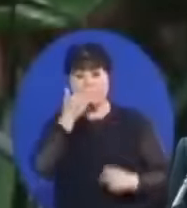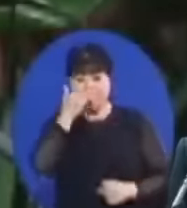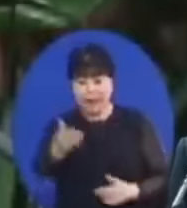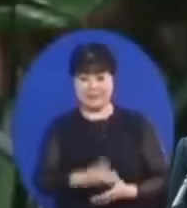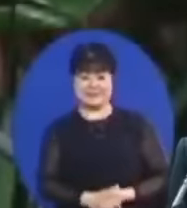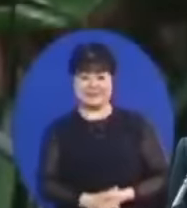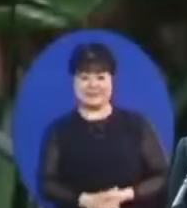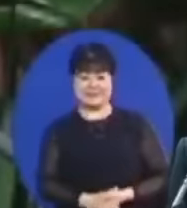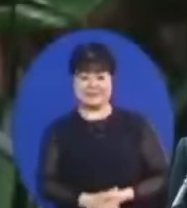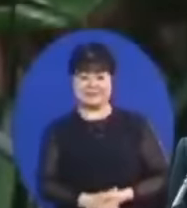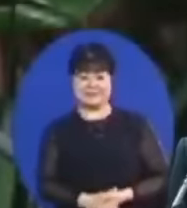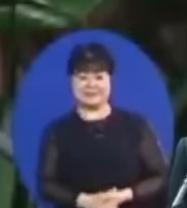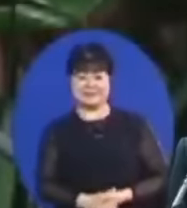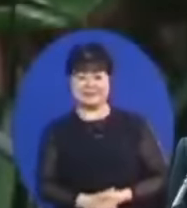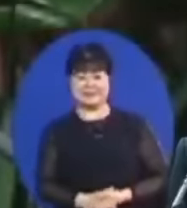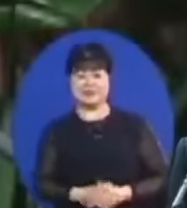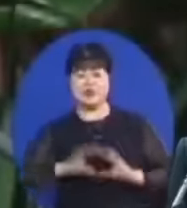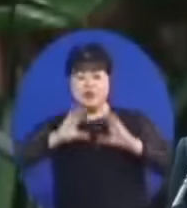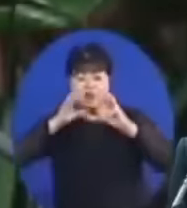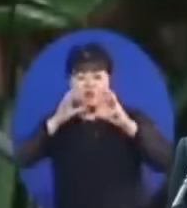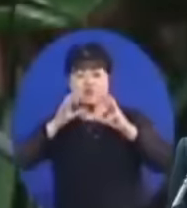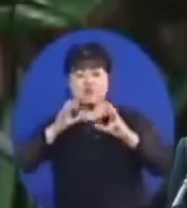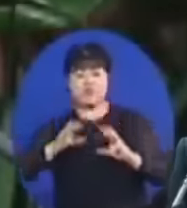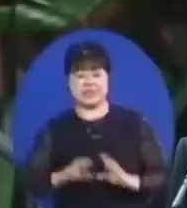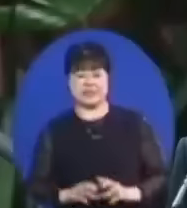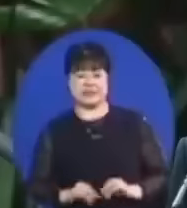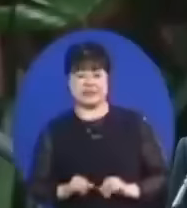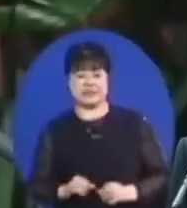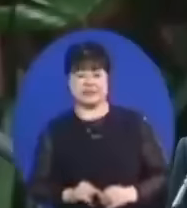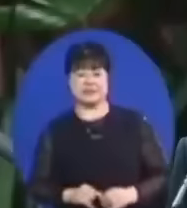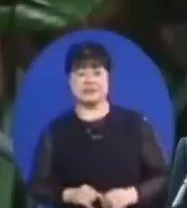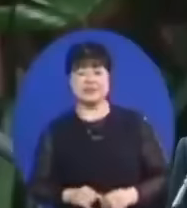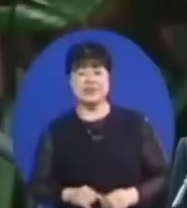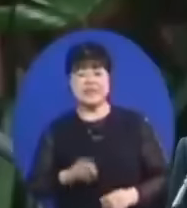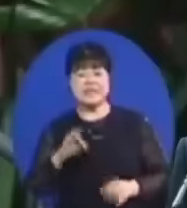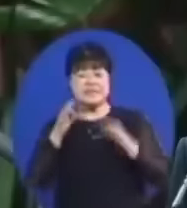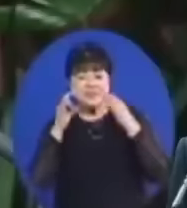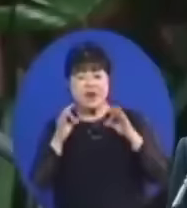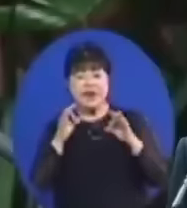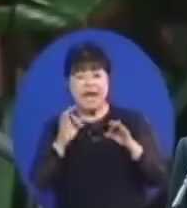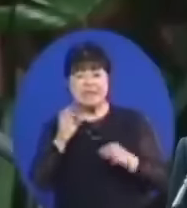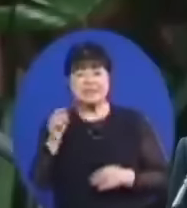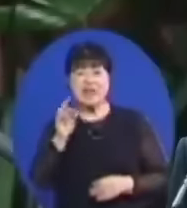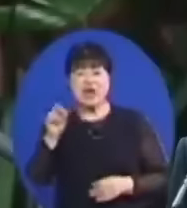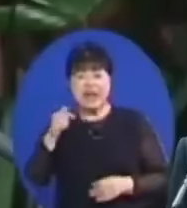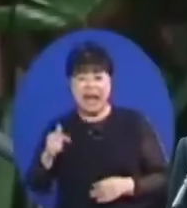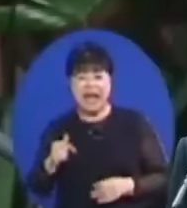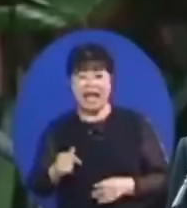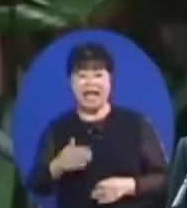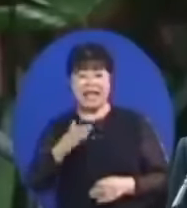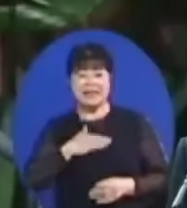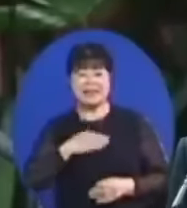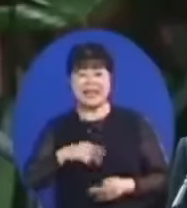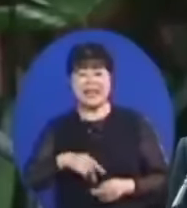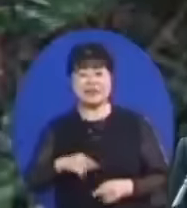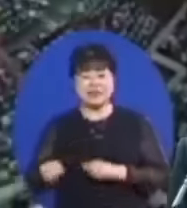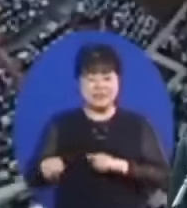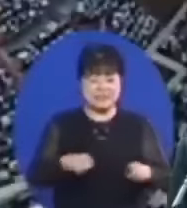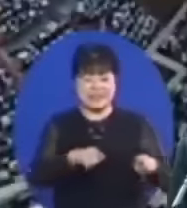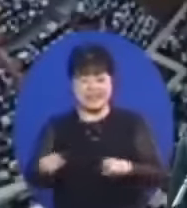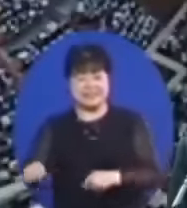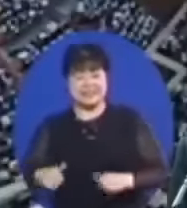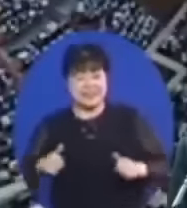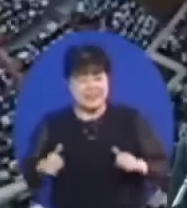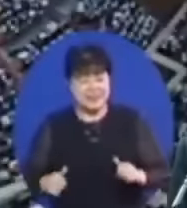것입니다. 국민 요정이라고 불리는 김연아는 어린 시절 일기장에 보면 나도 스케이트를 열심히